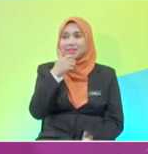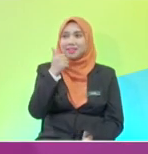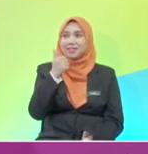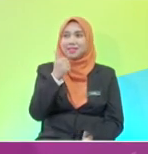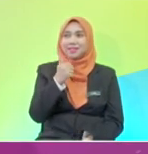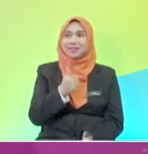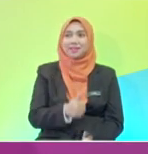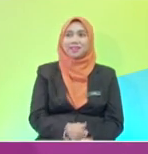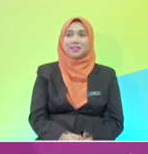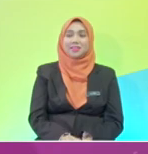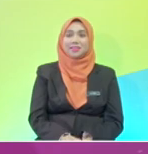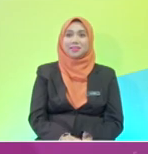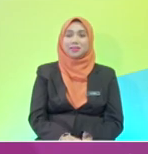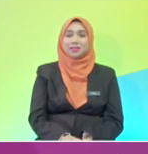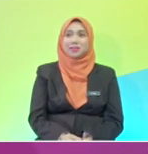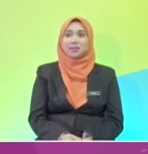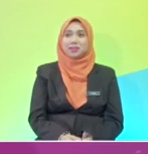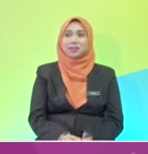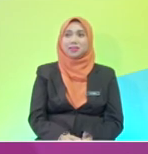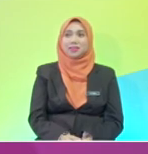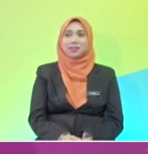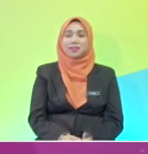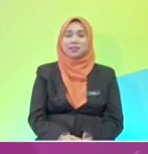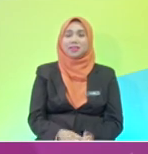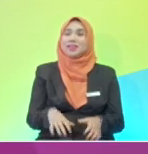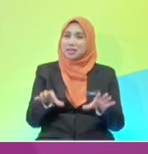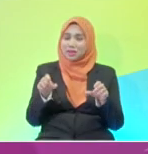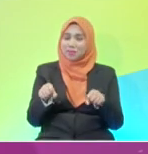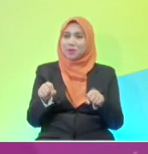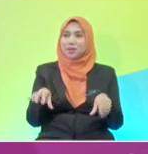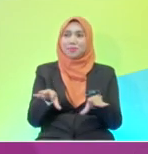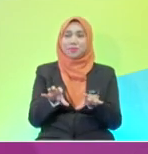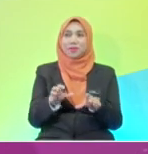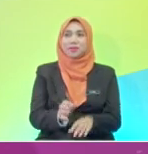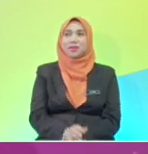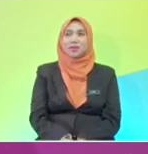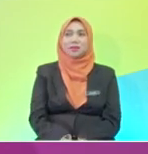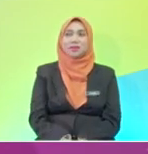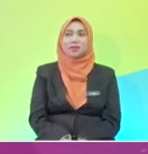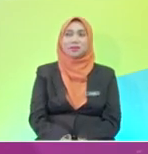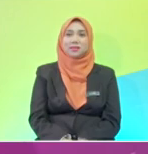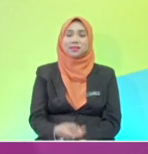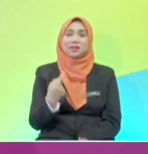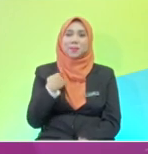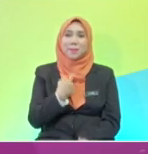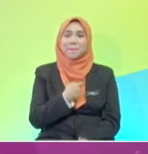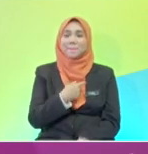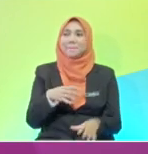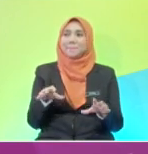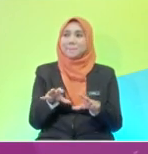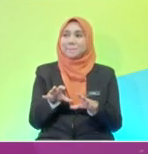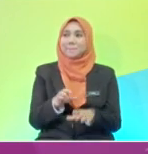sama aja tapi kita dapat buat dalam masa Yasin singkat Nah sekarang jam kita buat Oke bulatan